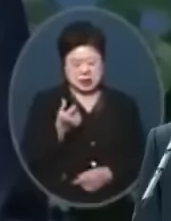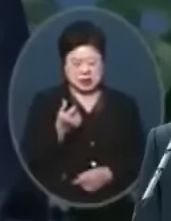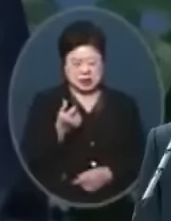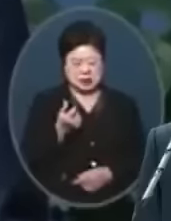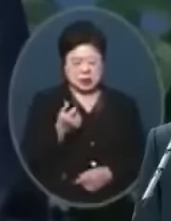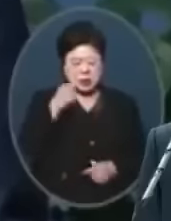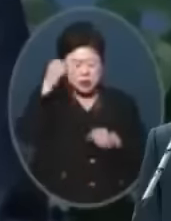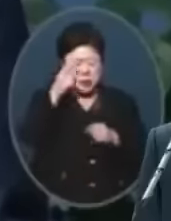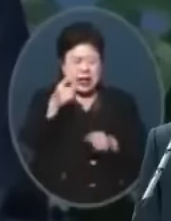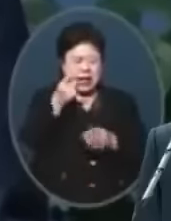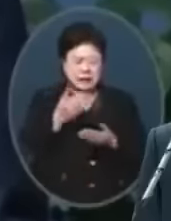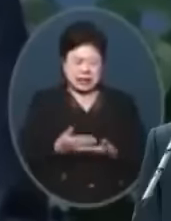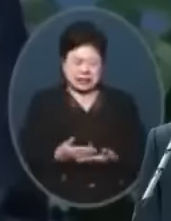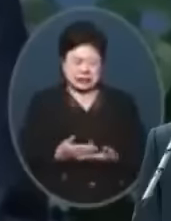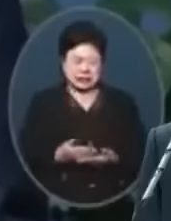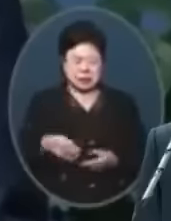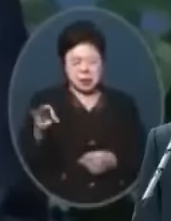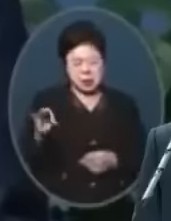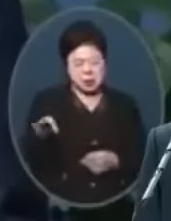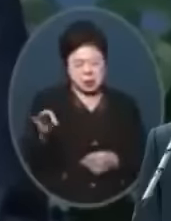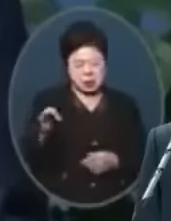쓸데없는 사랑인 것입니다.